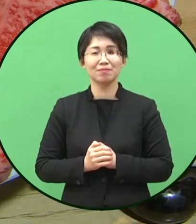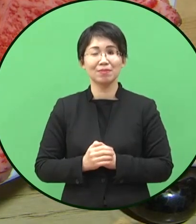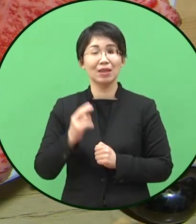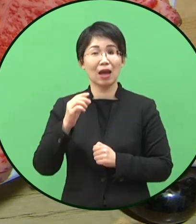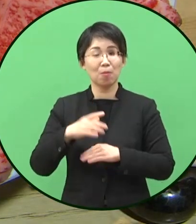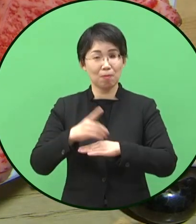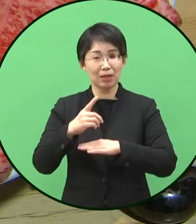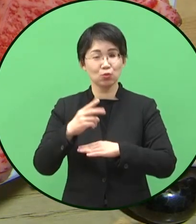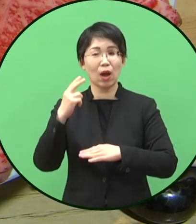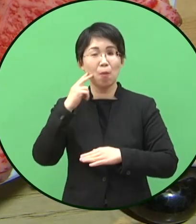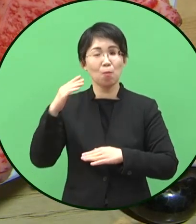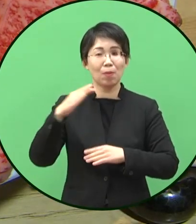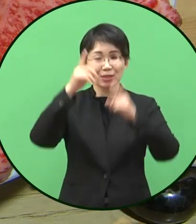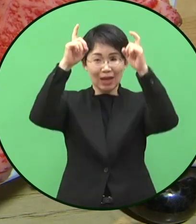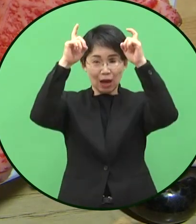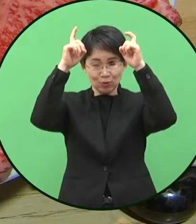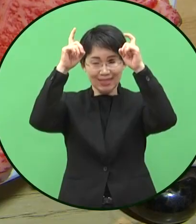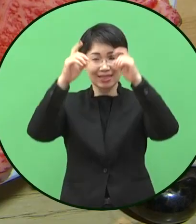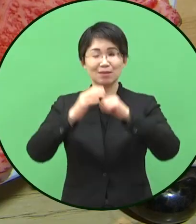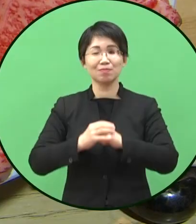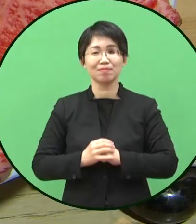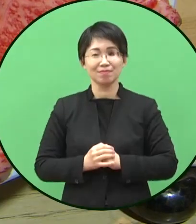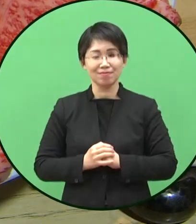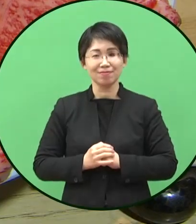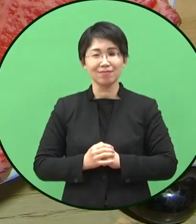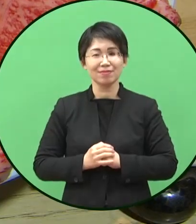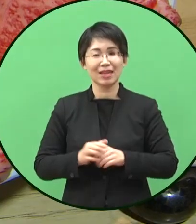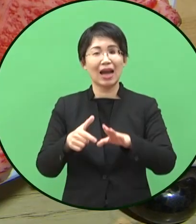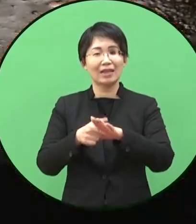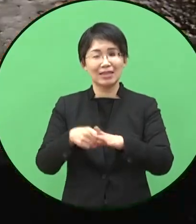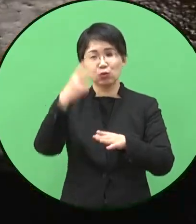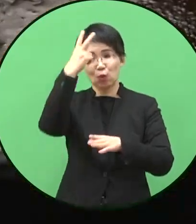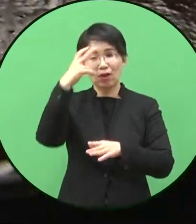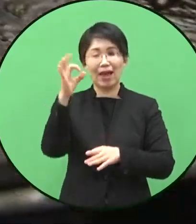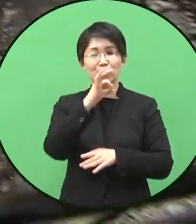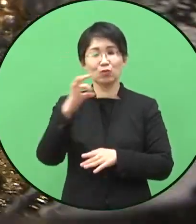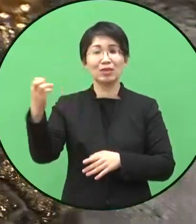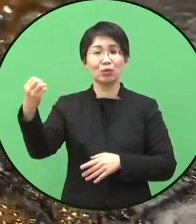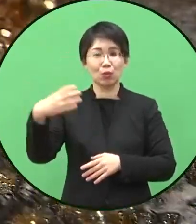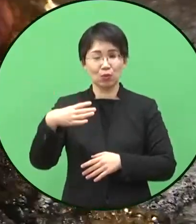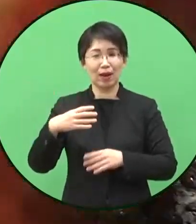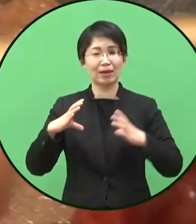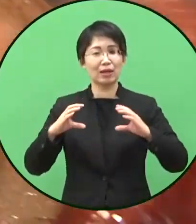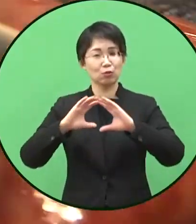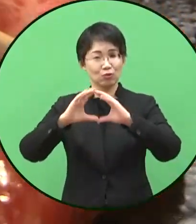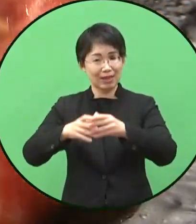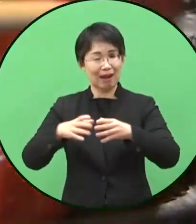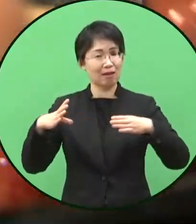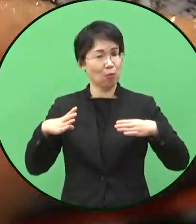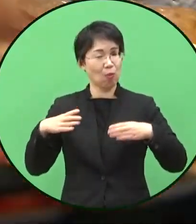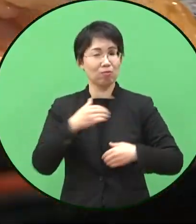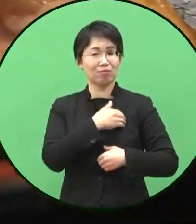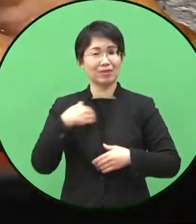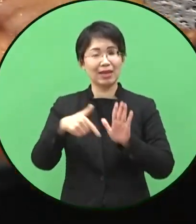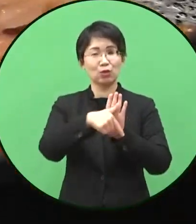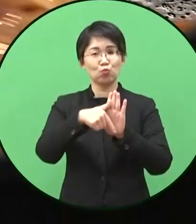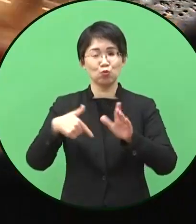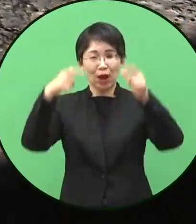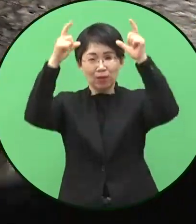まずは松阪牛。肉の芸術品と呼ばれる世界に名だたるブランド